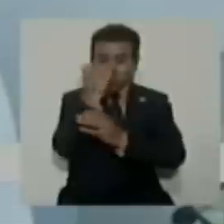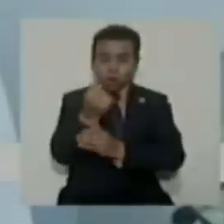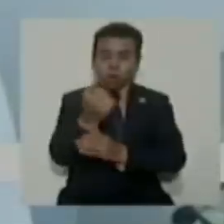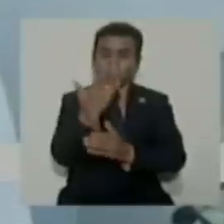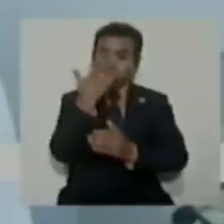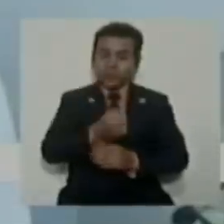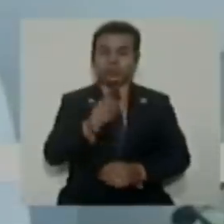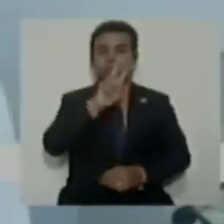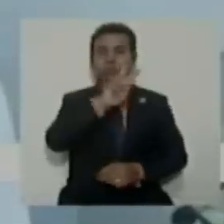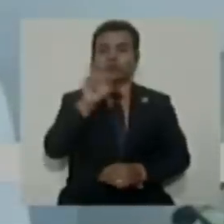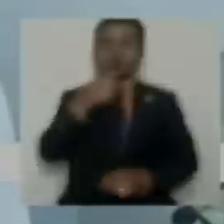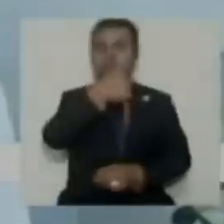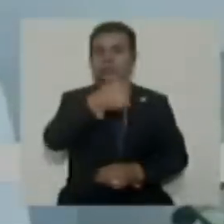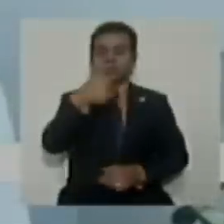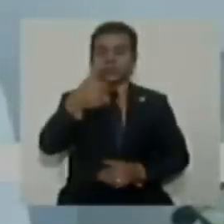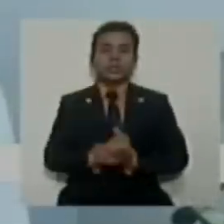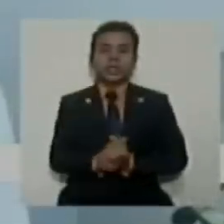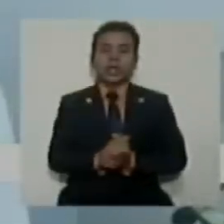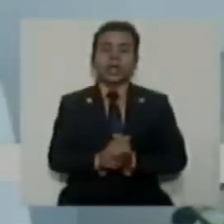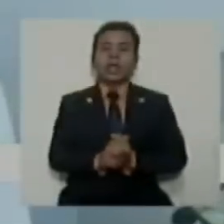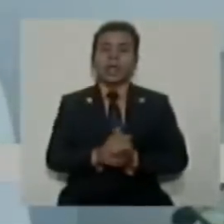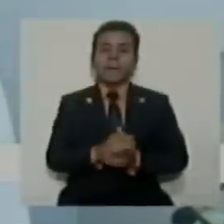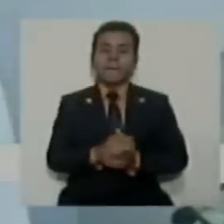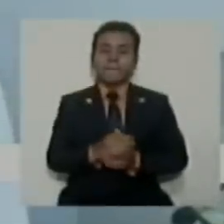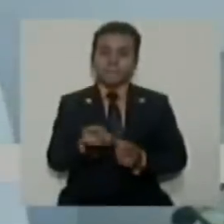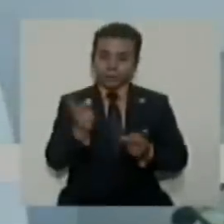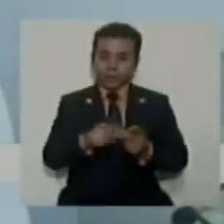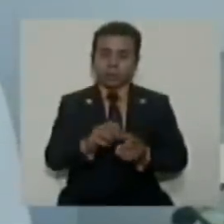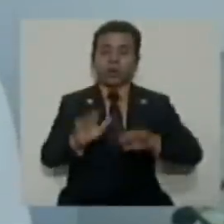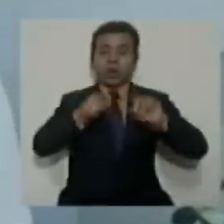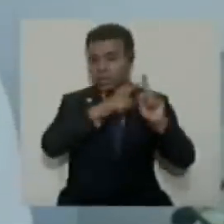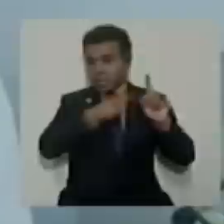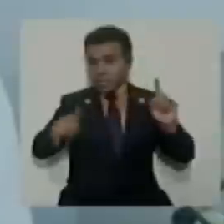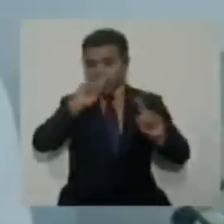মোট আক্রান্ত সংখ্যা হল ১৮৩৮,